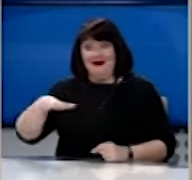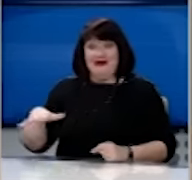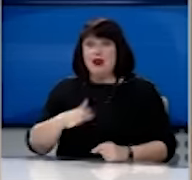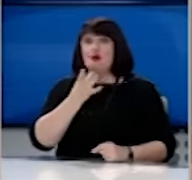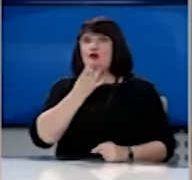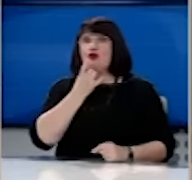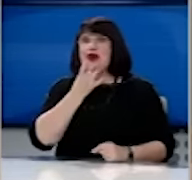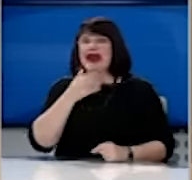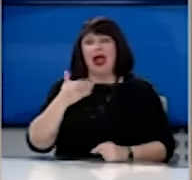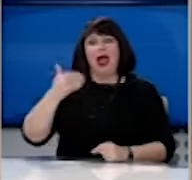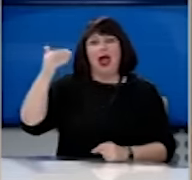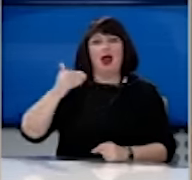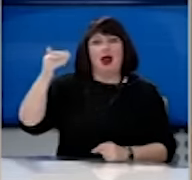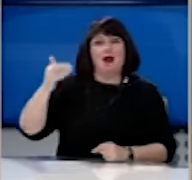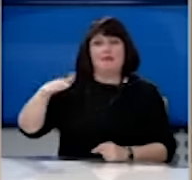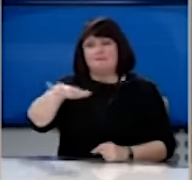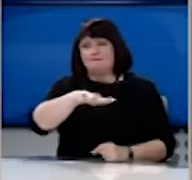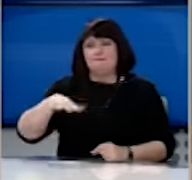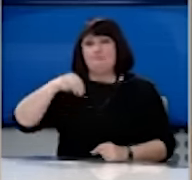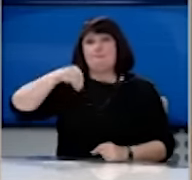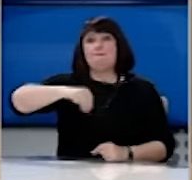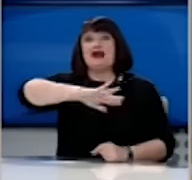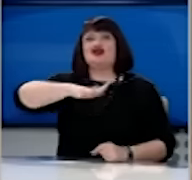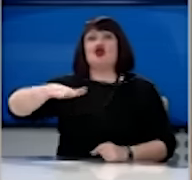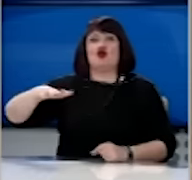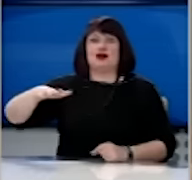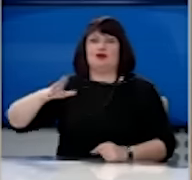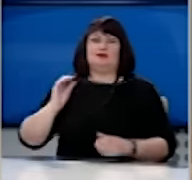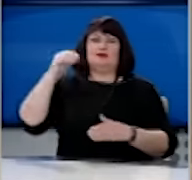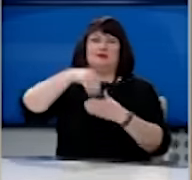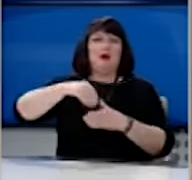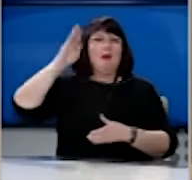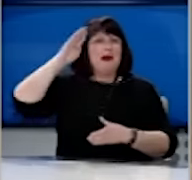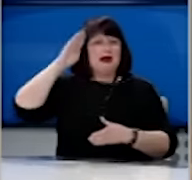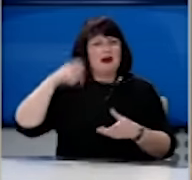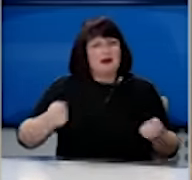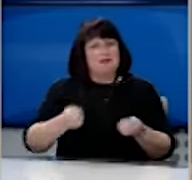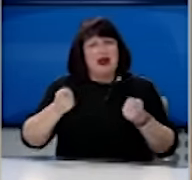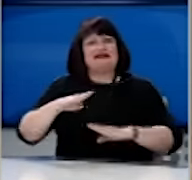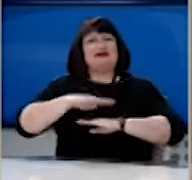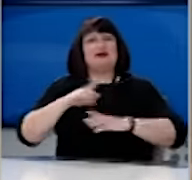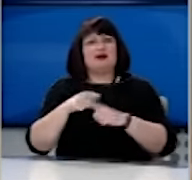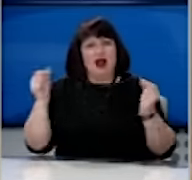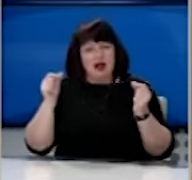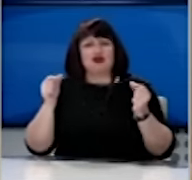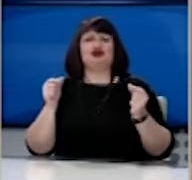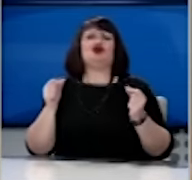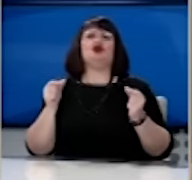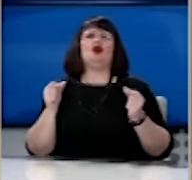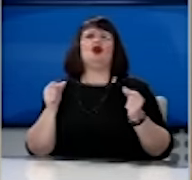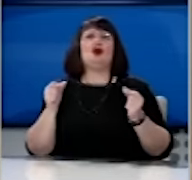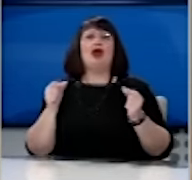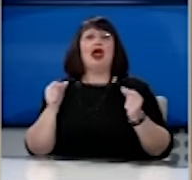την Ανατολική Μεσόγειο. Στην πράξη, με την παρέμβαση των Ηνωμένων Πολιτειών, του ΝΑΤΟ, της Ευρωπαϊκής